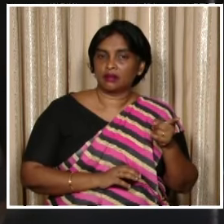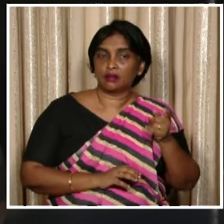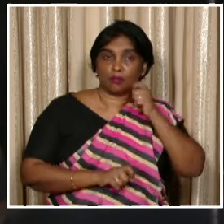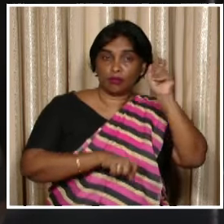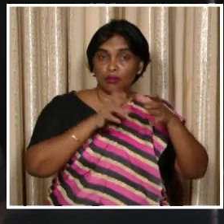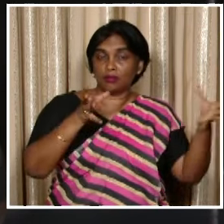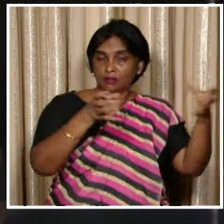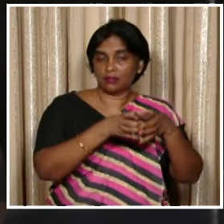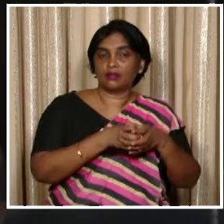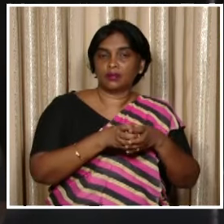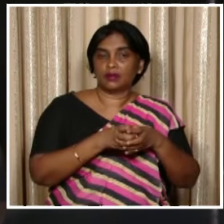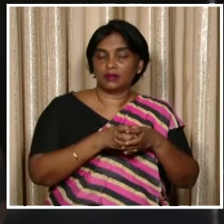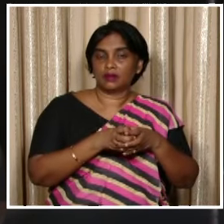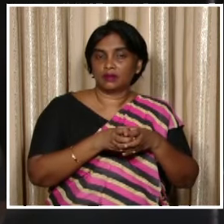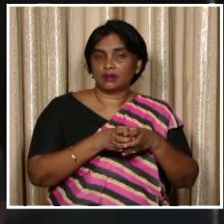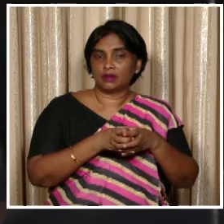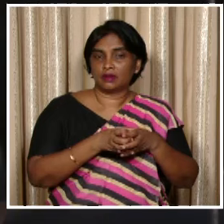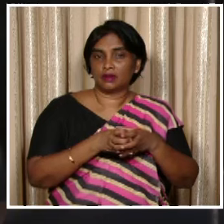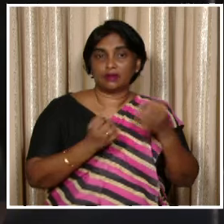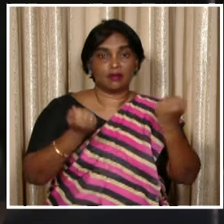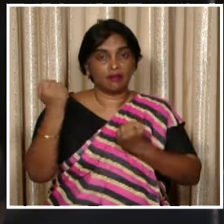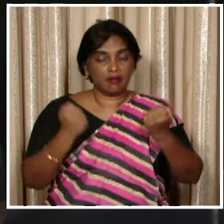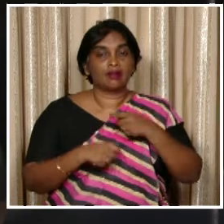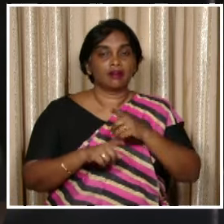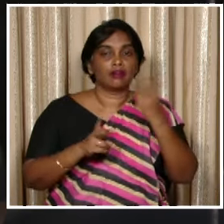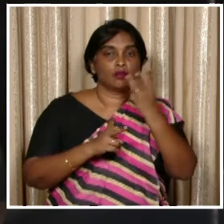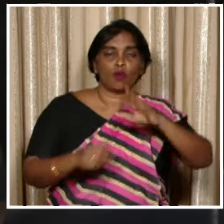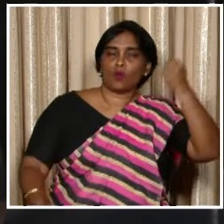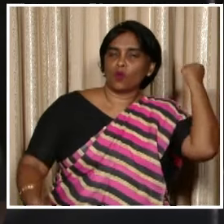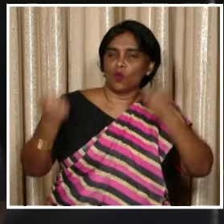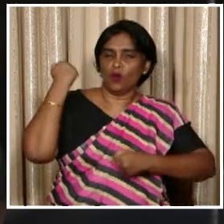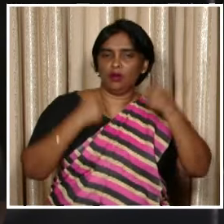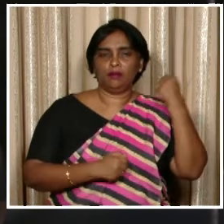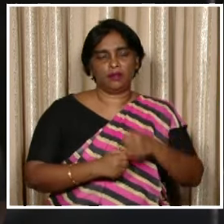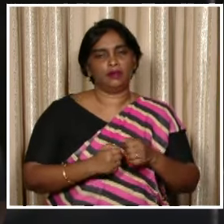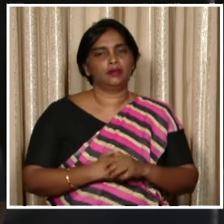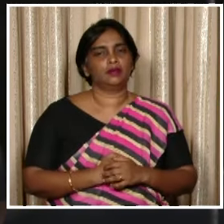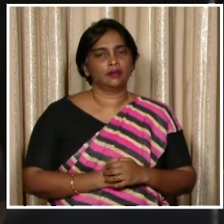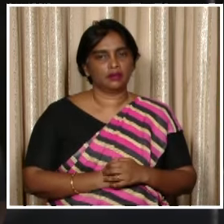වෙලා මේ අපේ පයිලට්ටයි EMTටයි